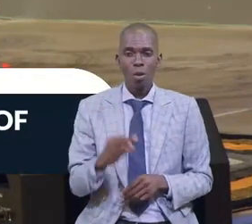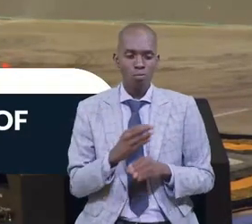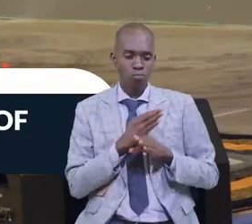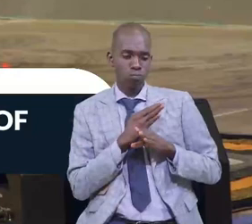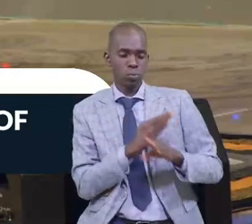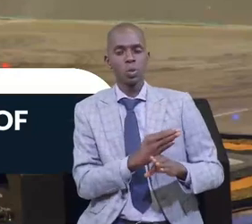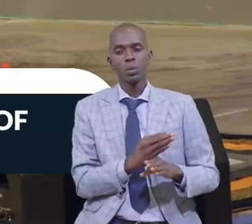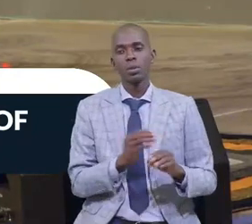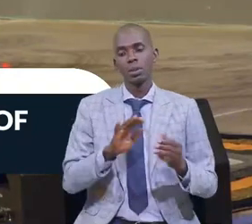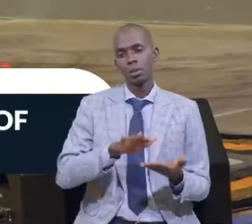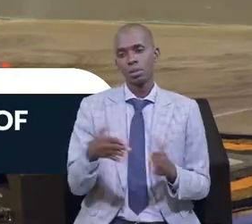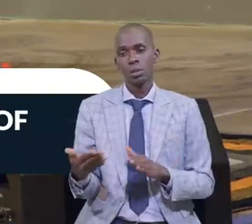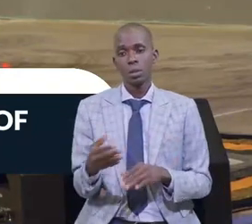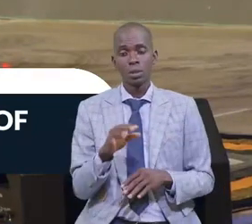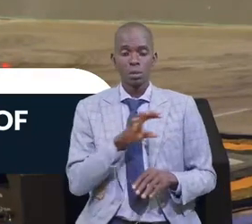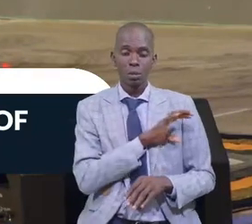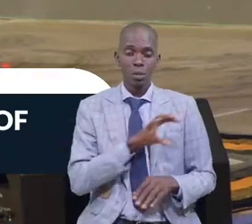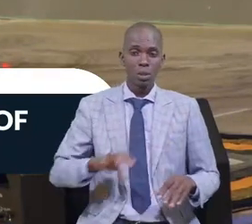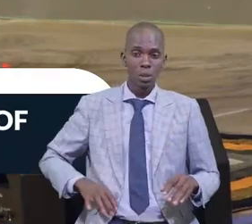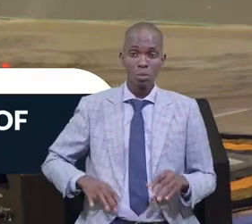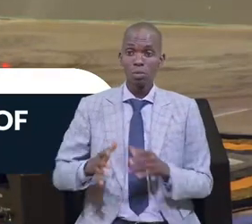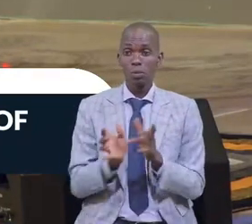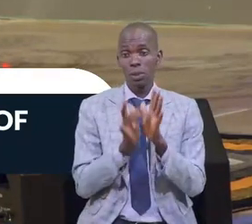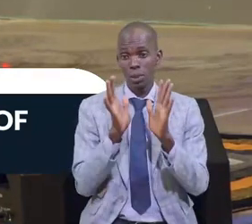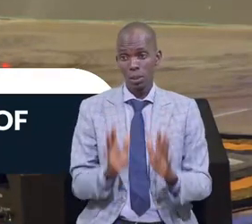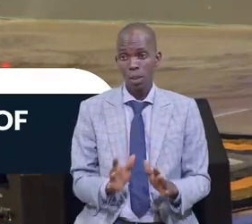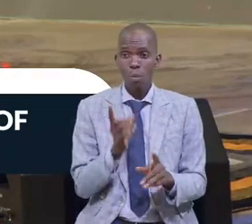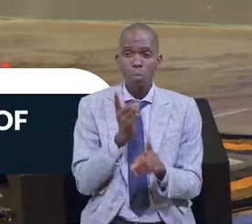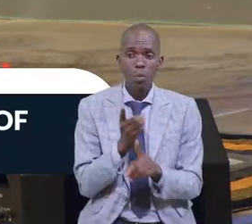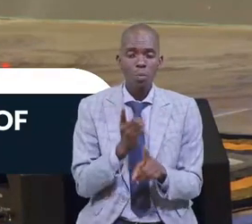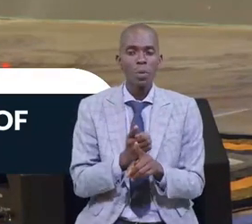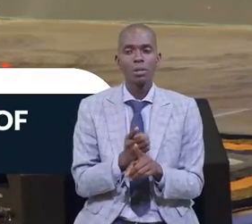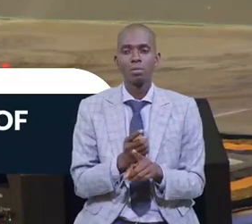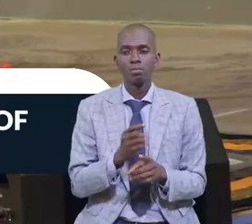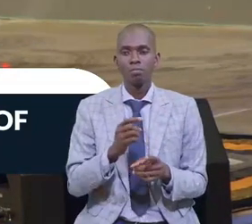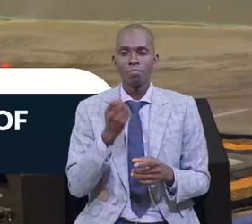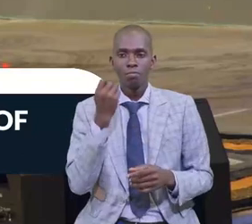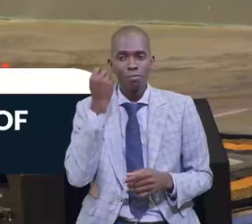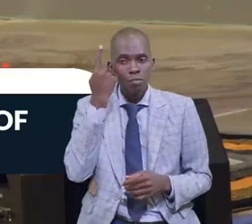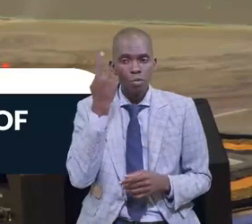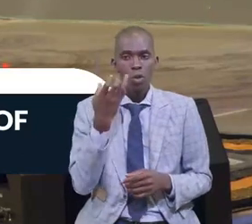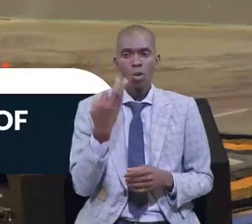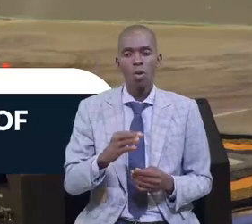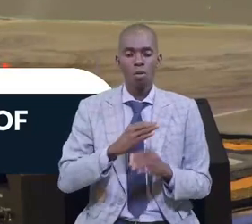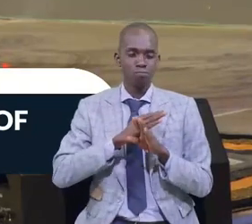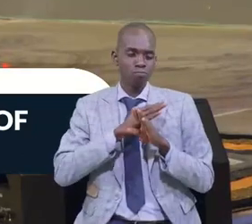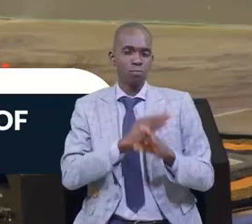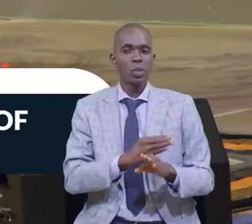perception appropriée du chrétien à propos de la mort évitable.